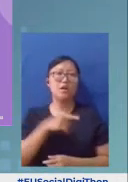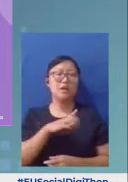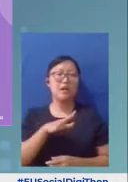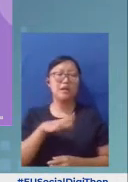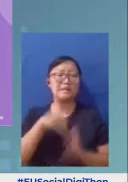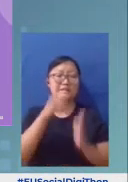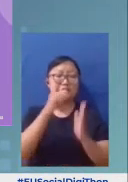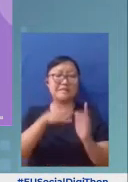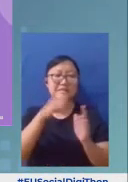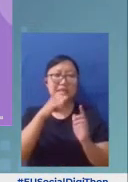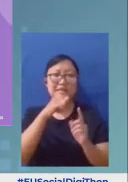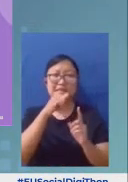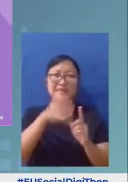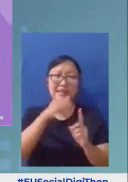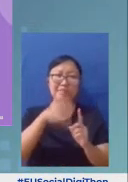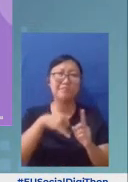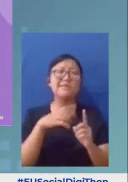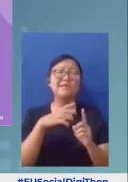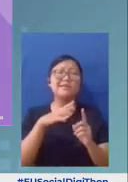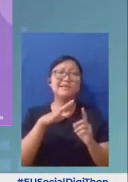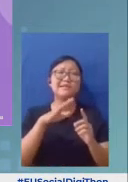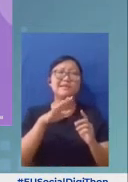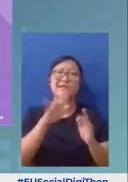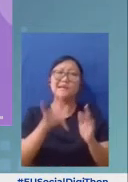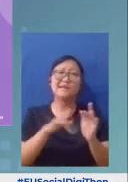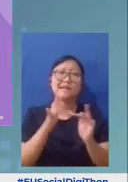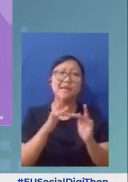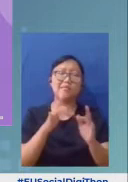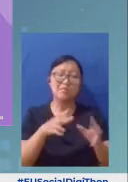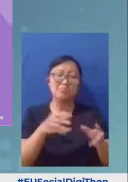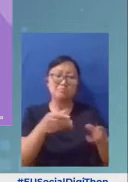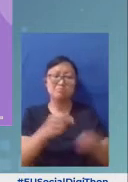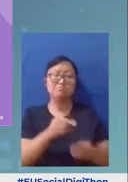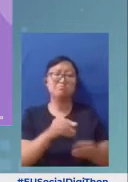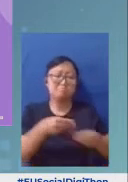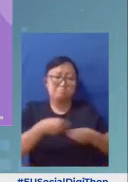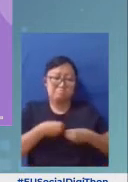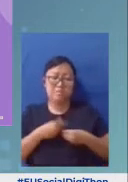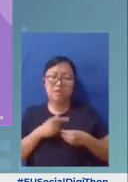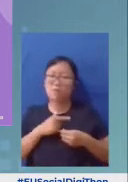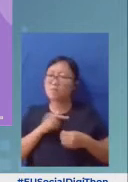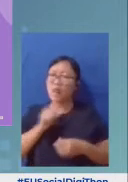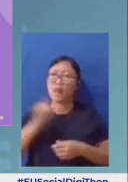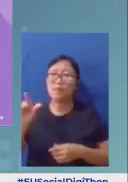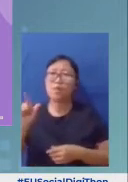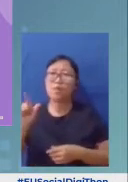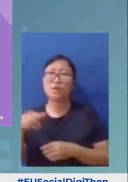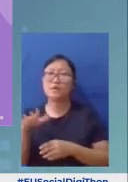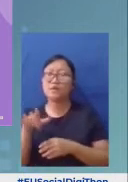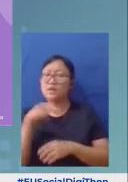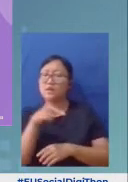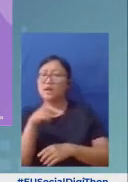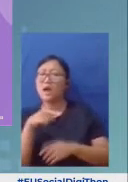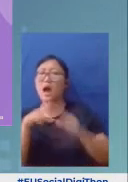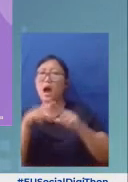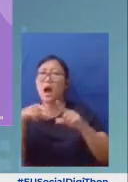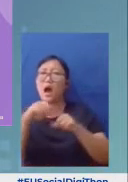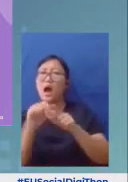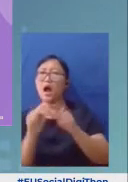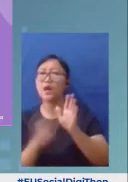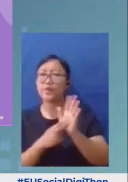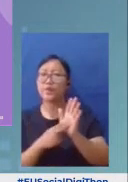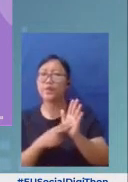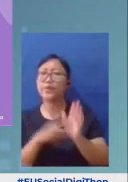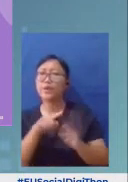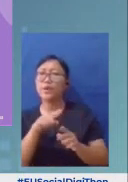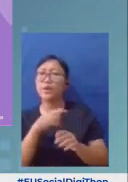Supaya Instagram mengambil tindakan untuk akun yang melakukan cyberbullying terhadap kita, gitu. Kita juga bisa melaporkan ke sekolah,